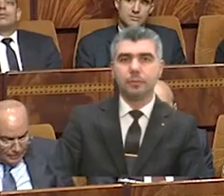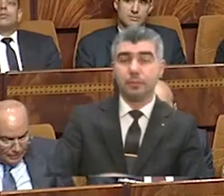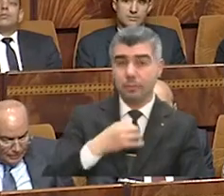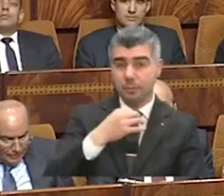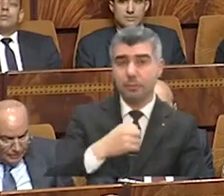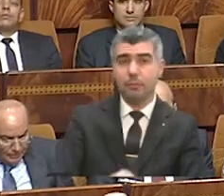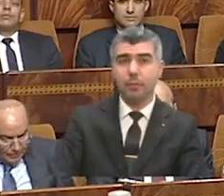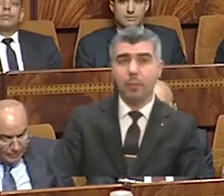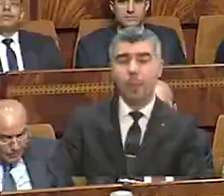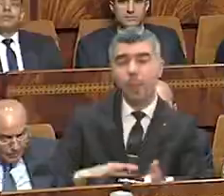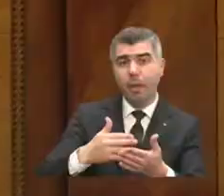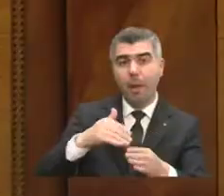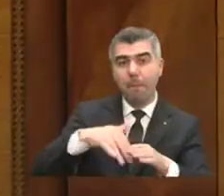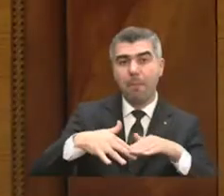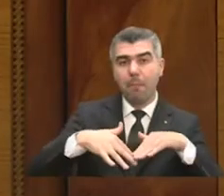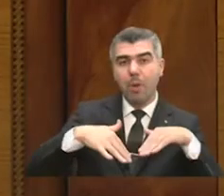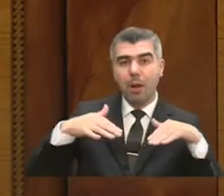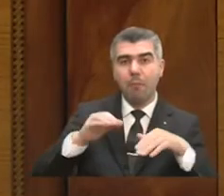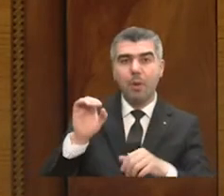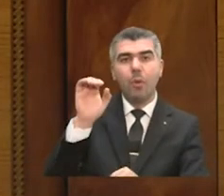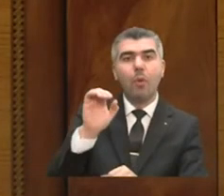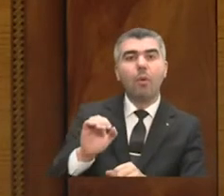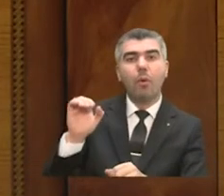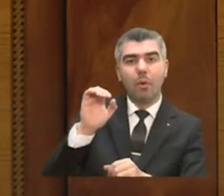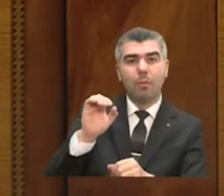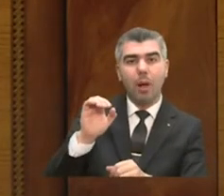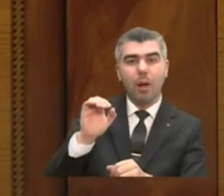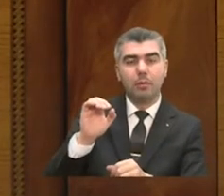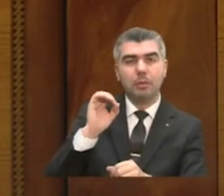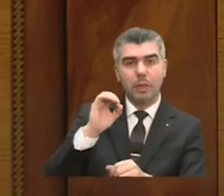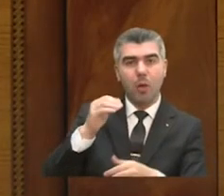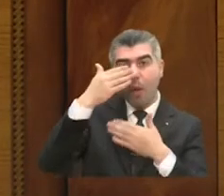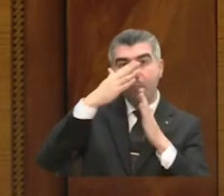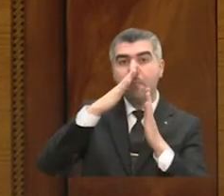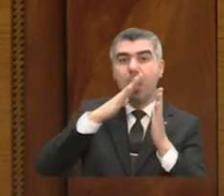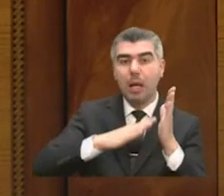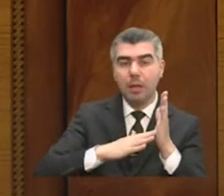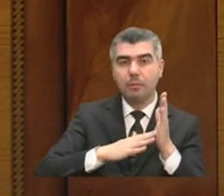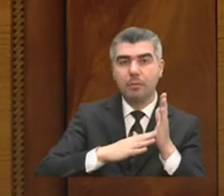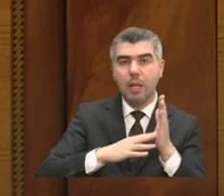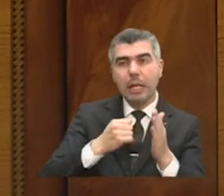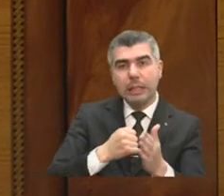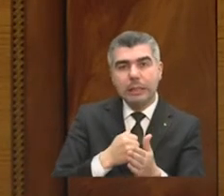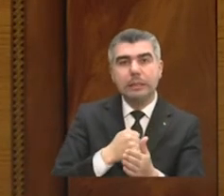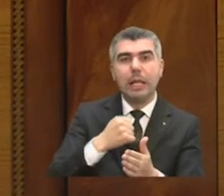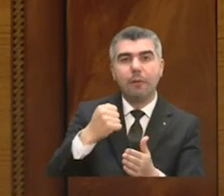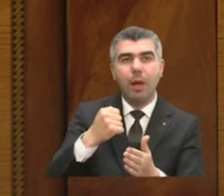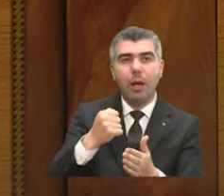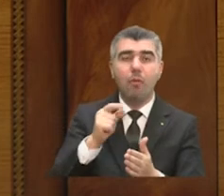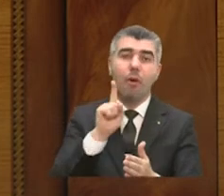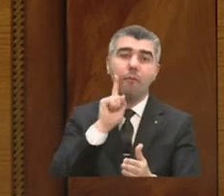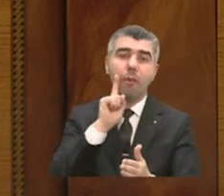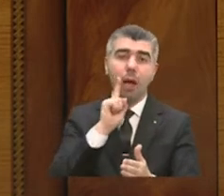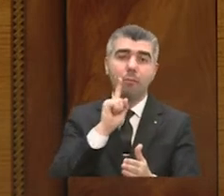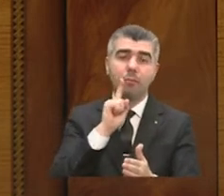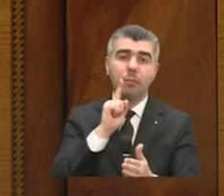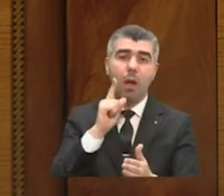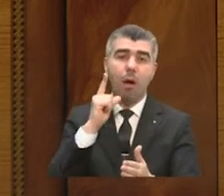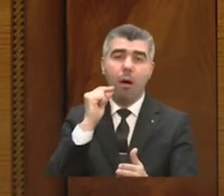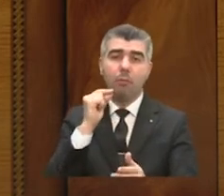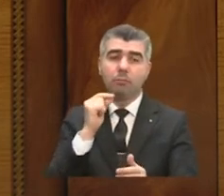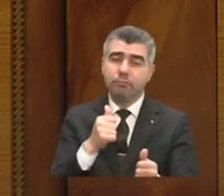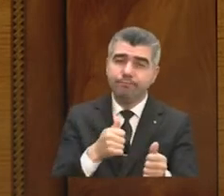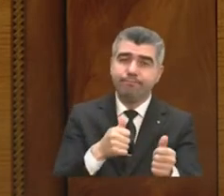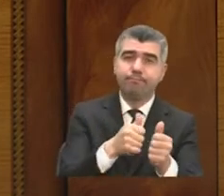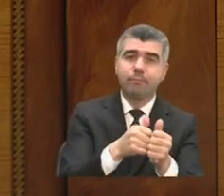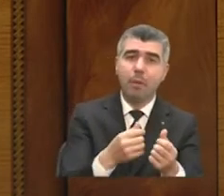لقد هاجم البرلمان الأوروبي المغرب بدلا من الدفاع عن قضية امرأة مغتصبة ومن